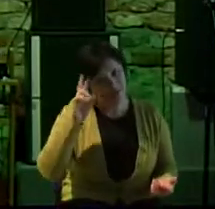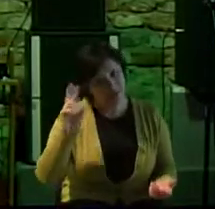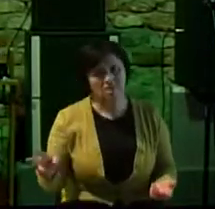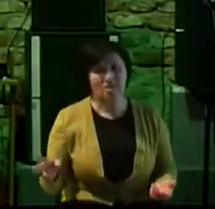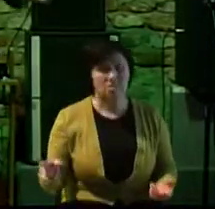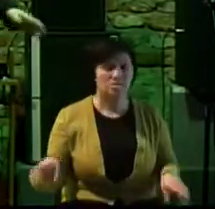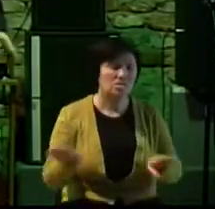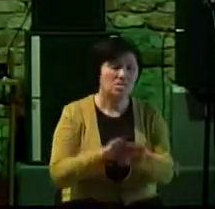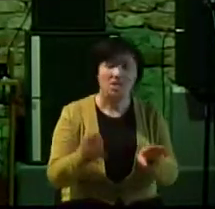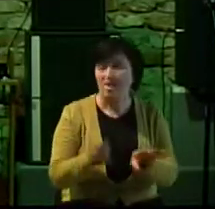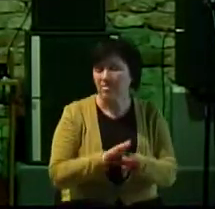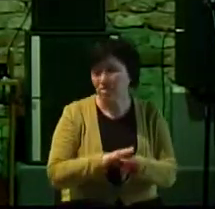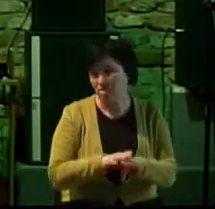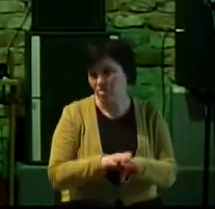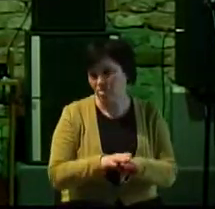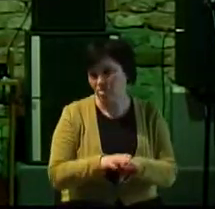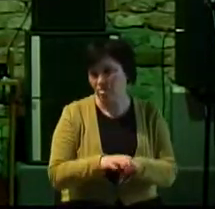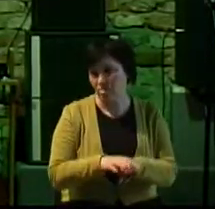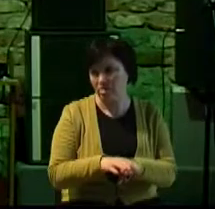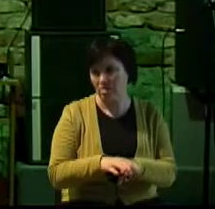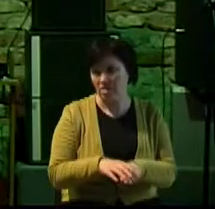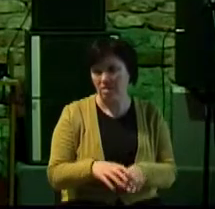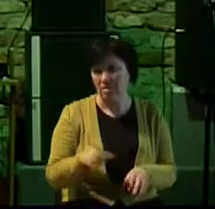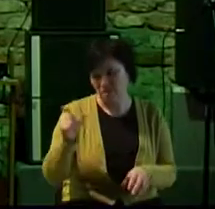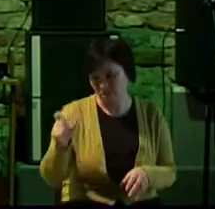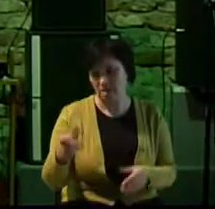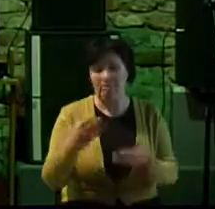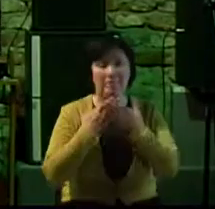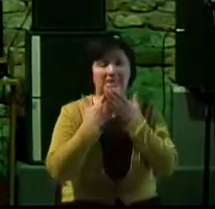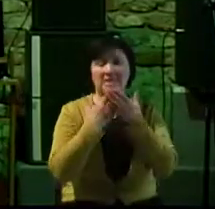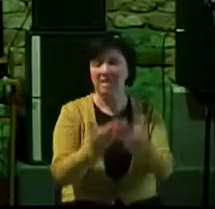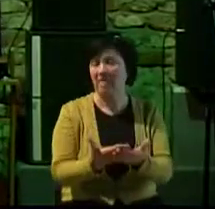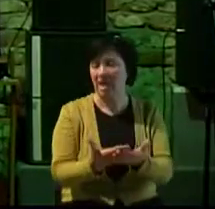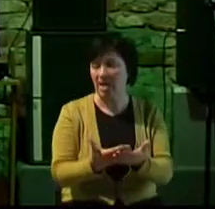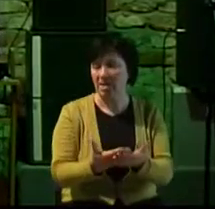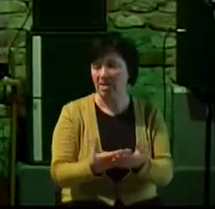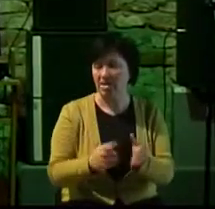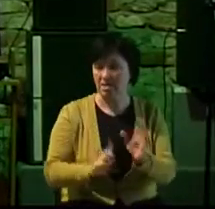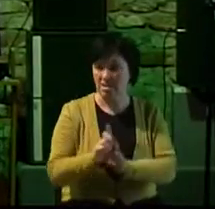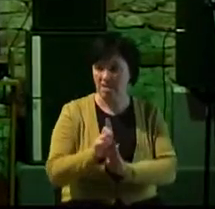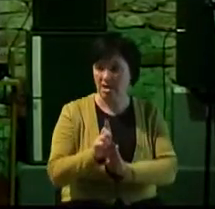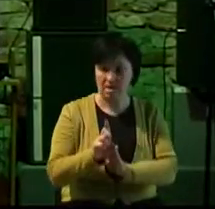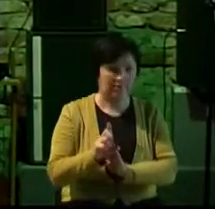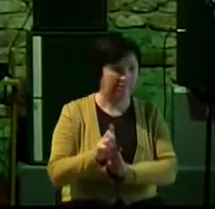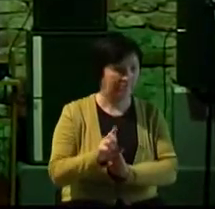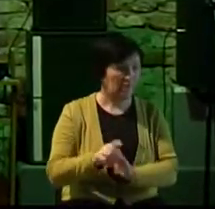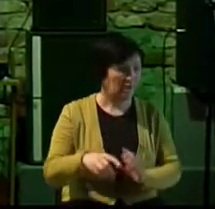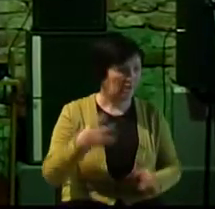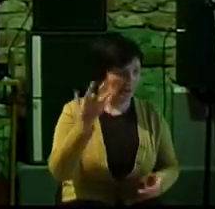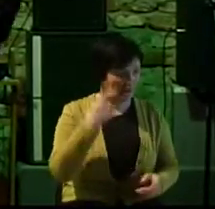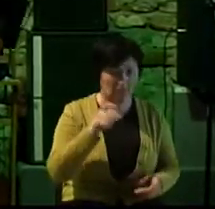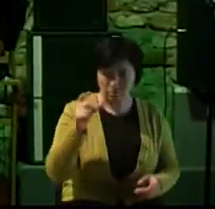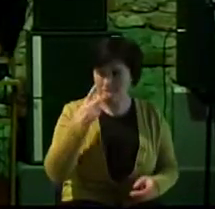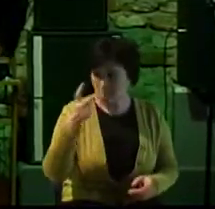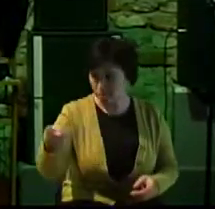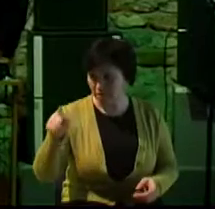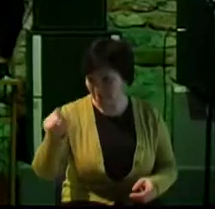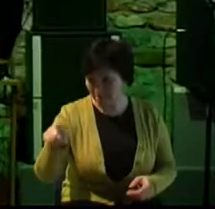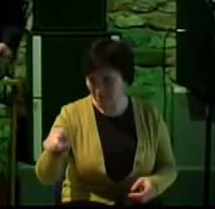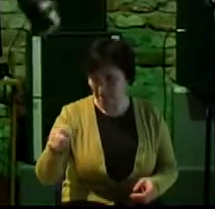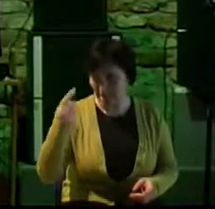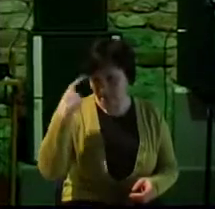но тем не менее он также и представляет Церковь Иисуса Христа на этой земле. Поэтому, когда